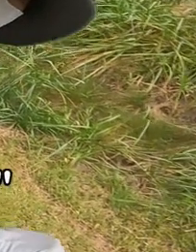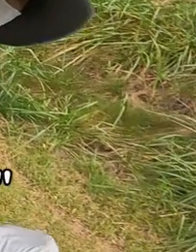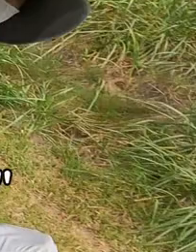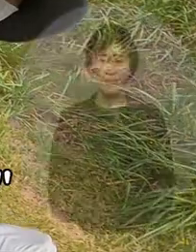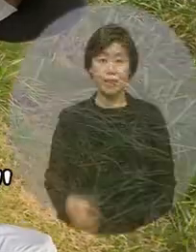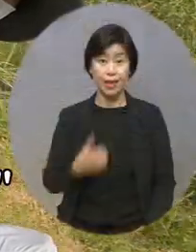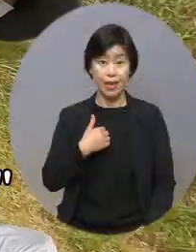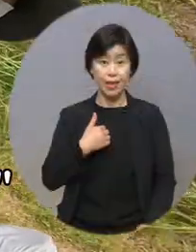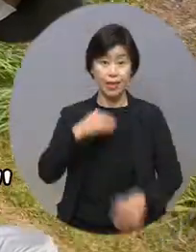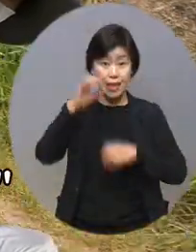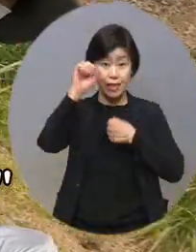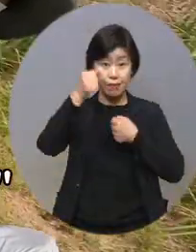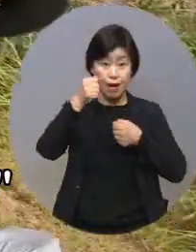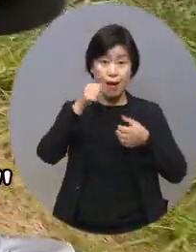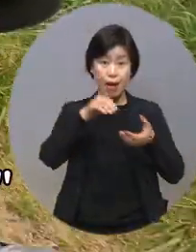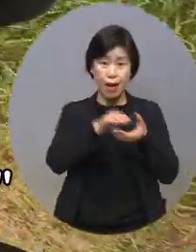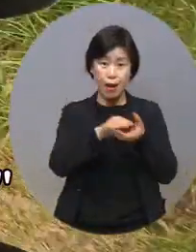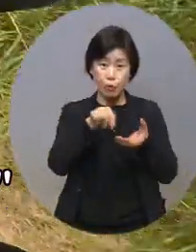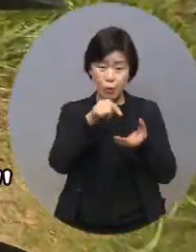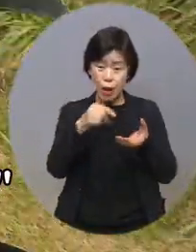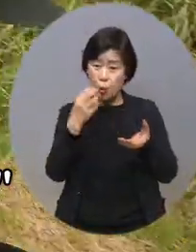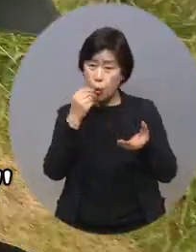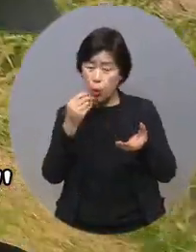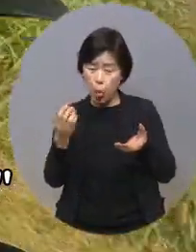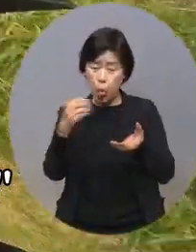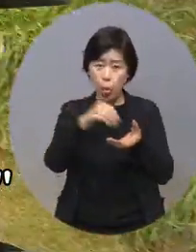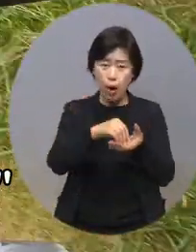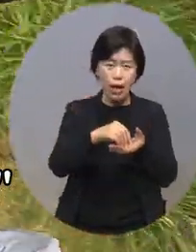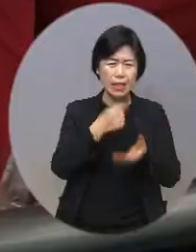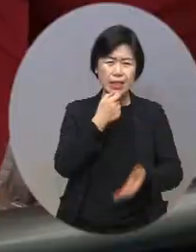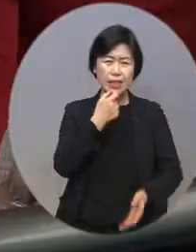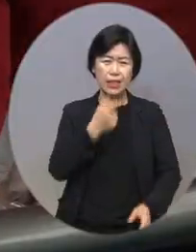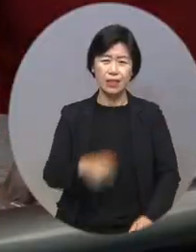일단 나는 내 신발에 모래 묻는 게 너무 싫어.